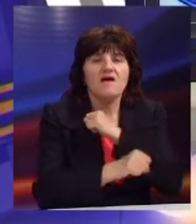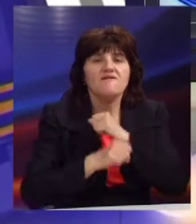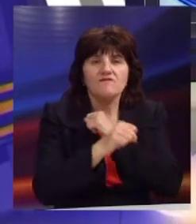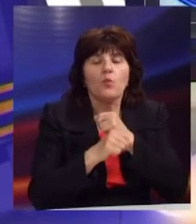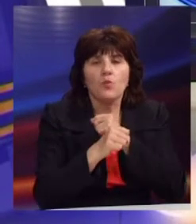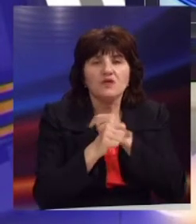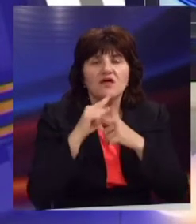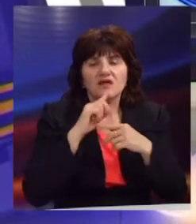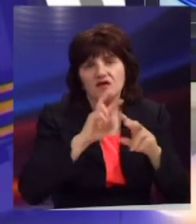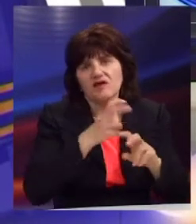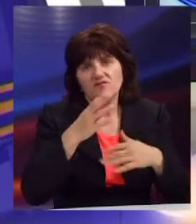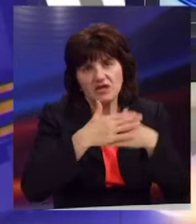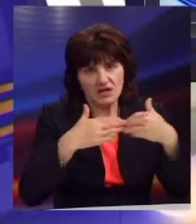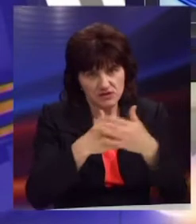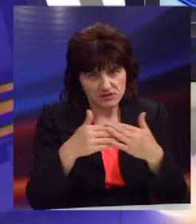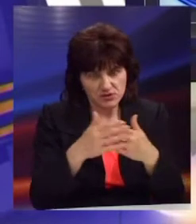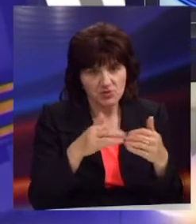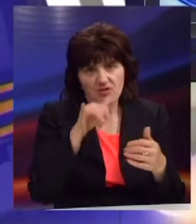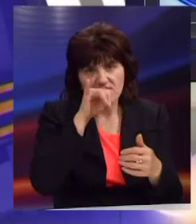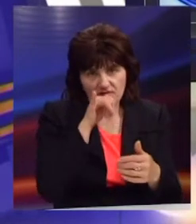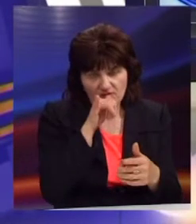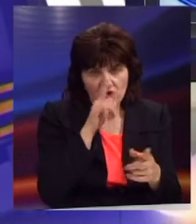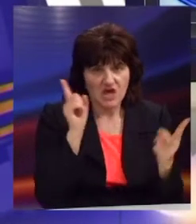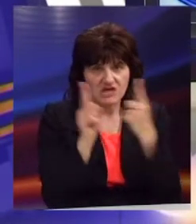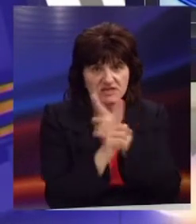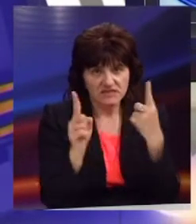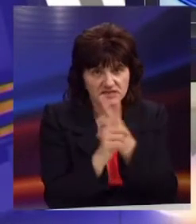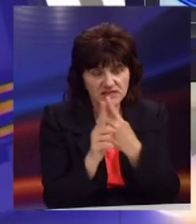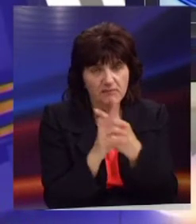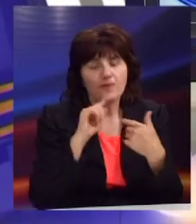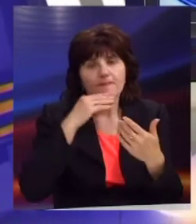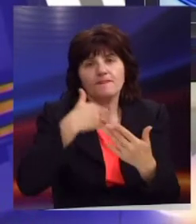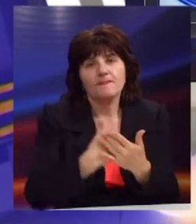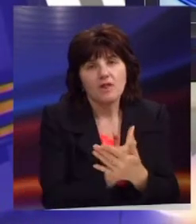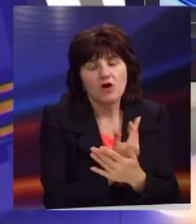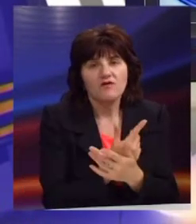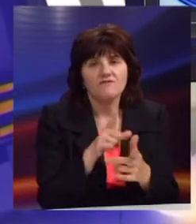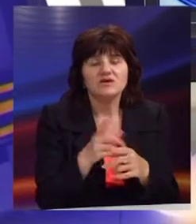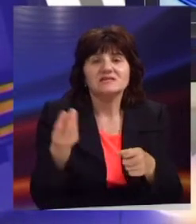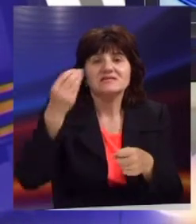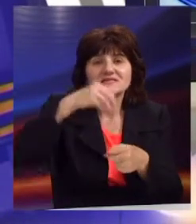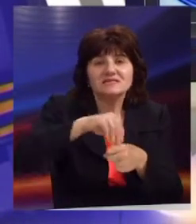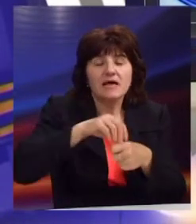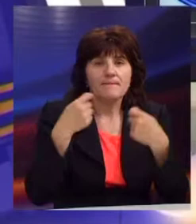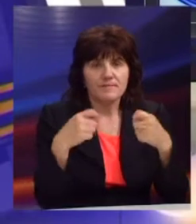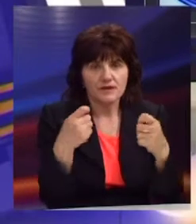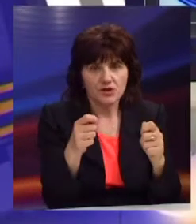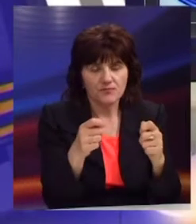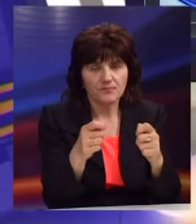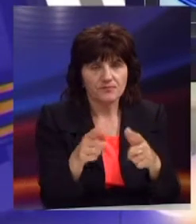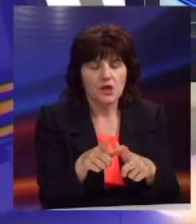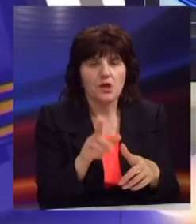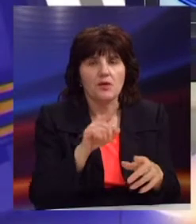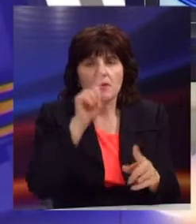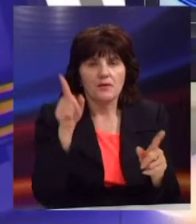što su konstrukcije, hidrotehnički smer, saobraćajnice i jedan novi smer, a to je stambeno projektovanje. Prijave za prijemne